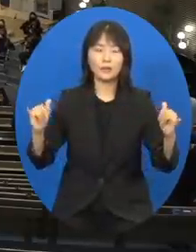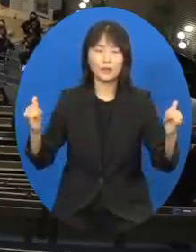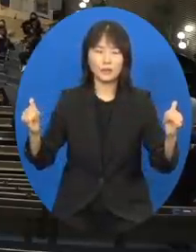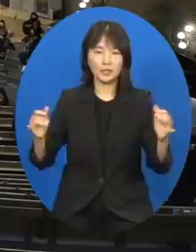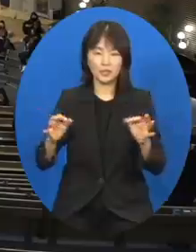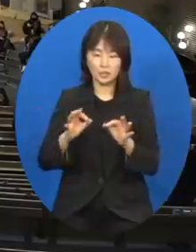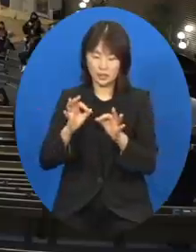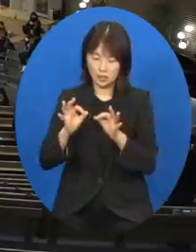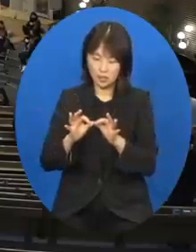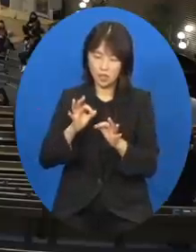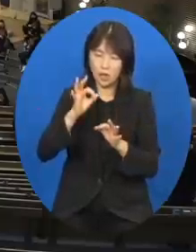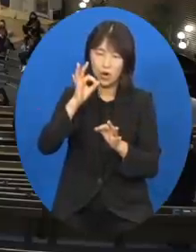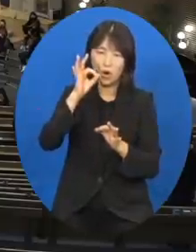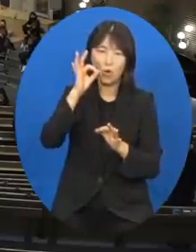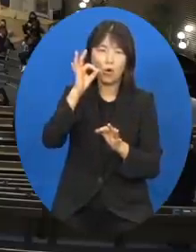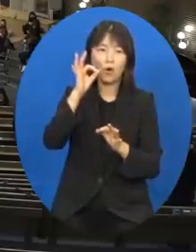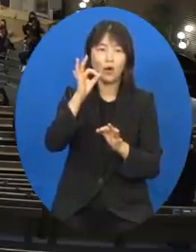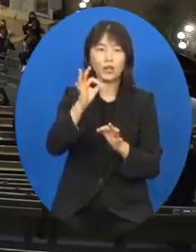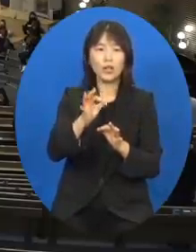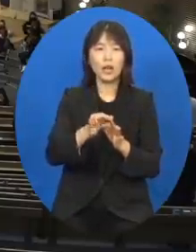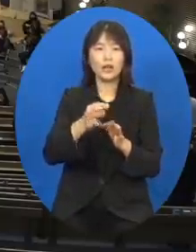사람